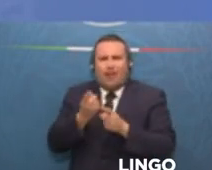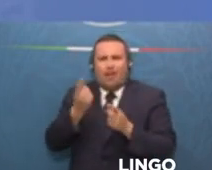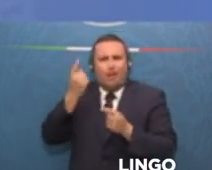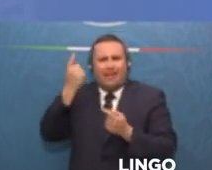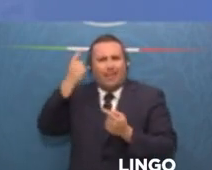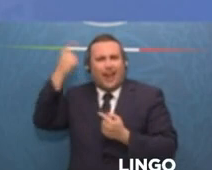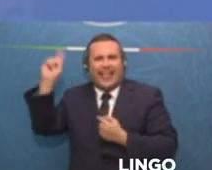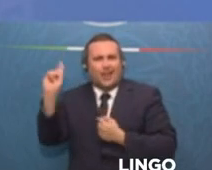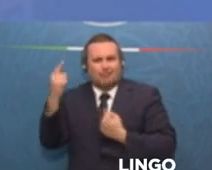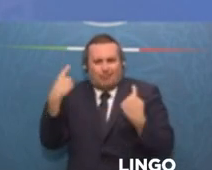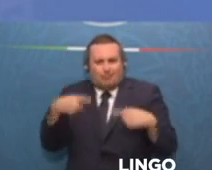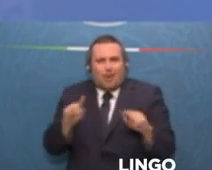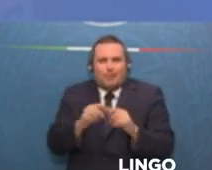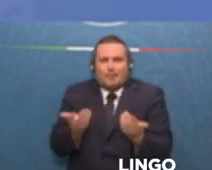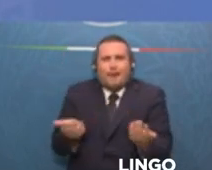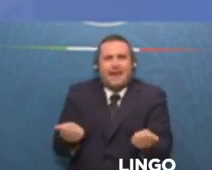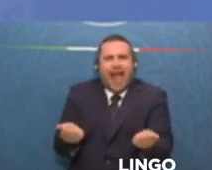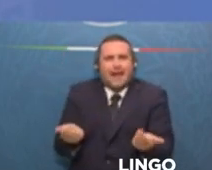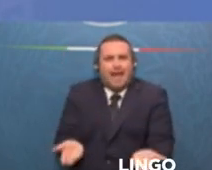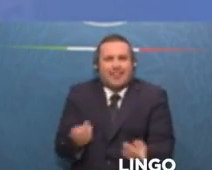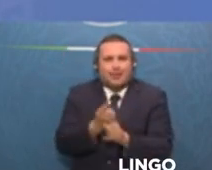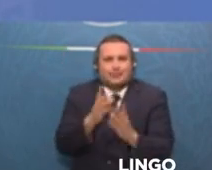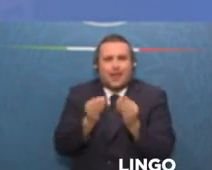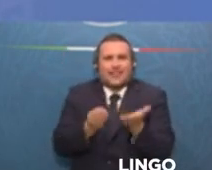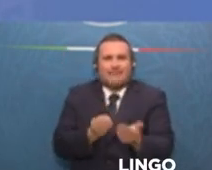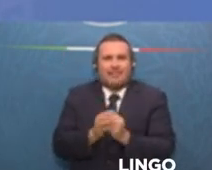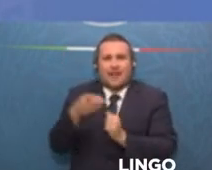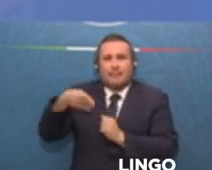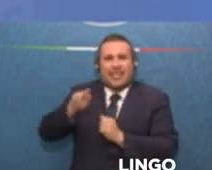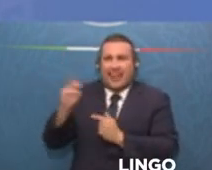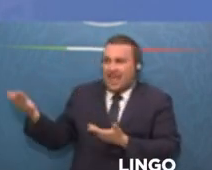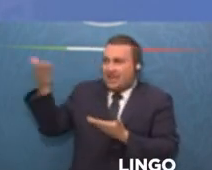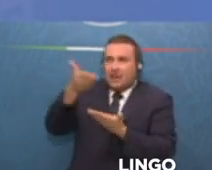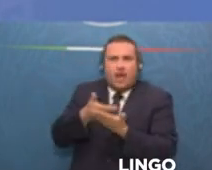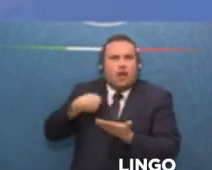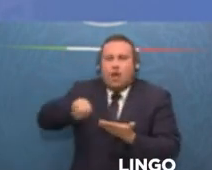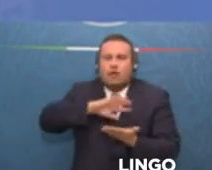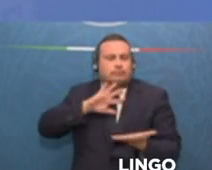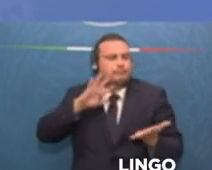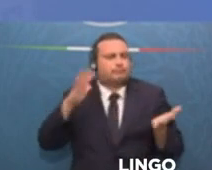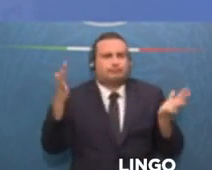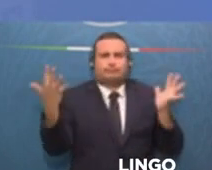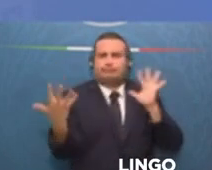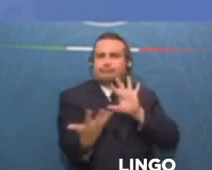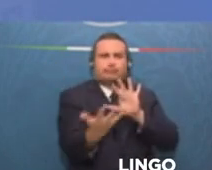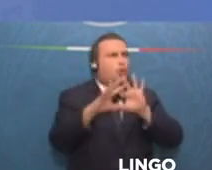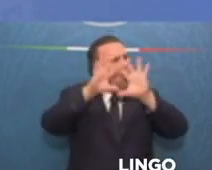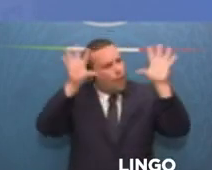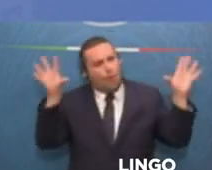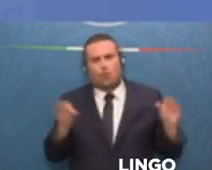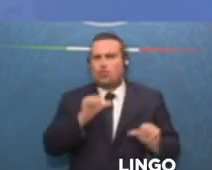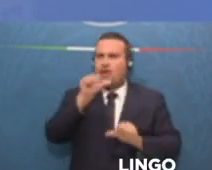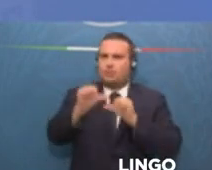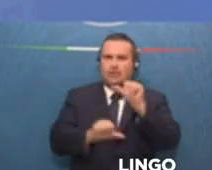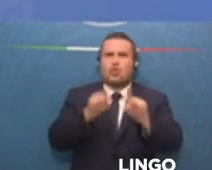Ecco, se quello che naturalmente da quando il PNRR ci è stato dato ad oggi è cambiato tutto. Ciò nonostante, anche grazie agli